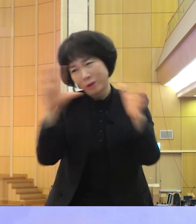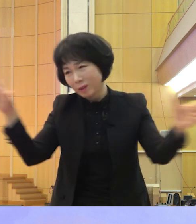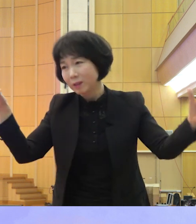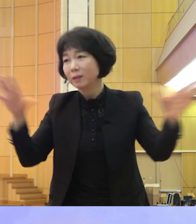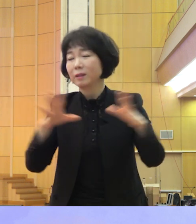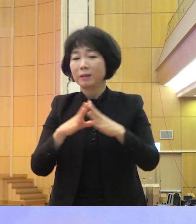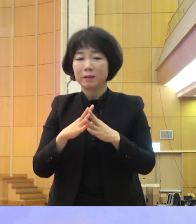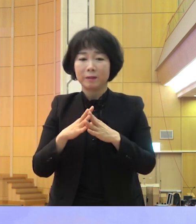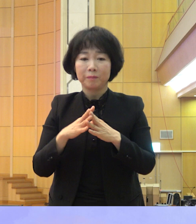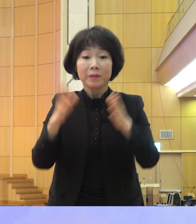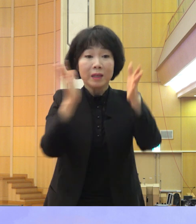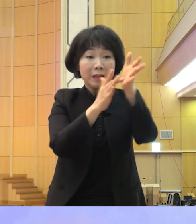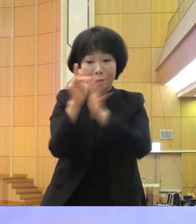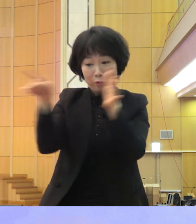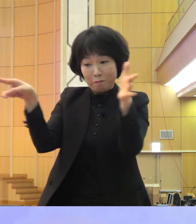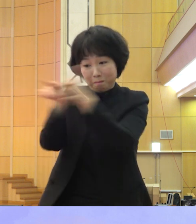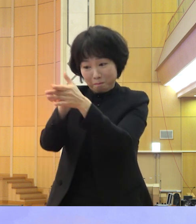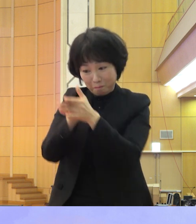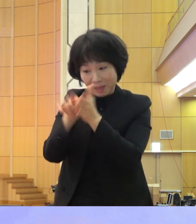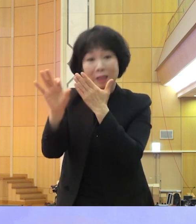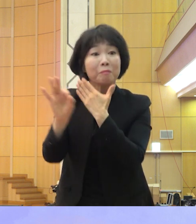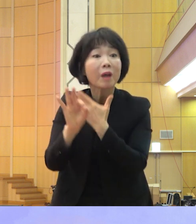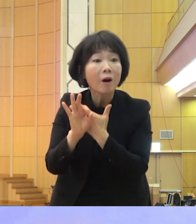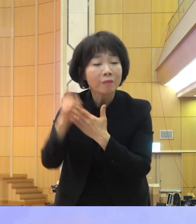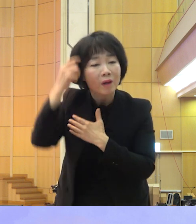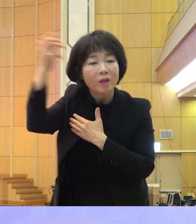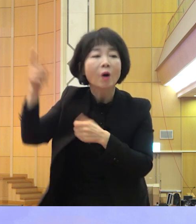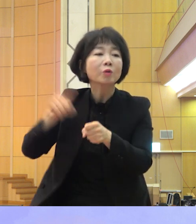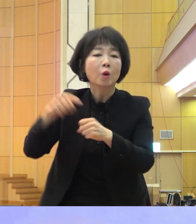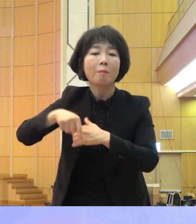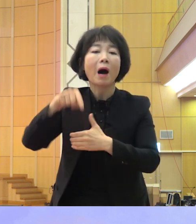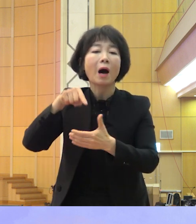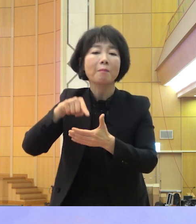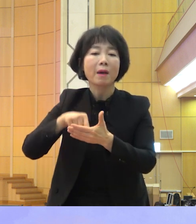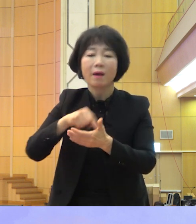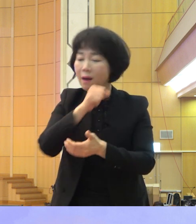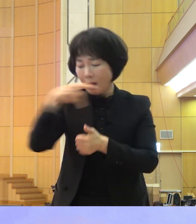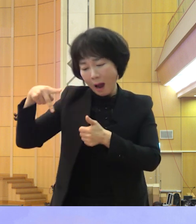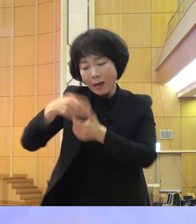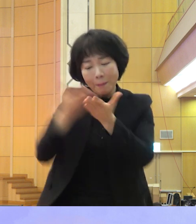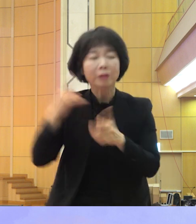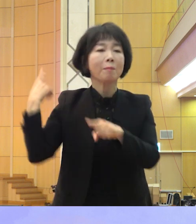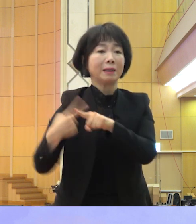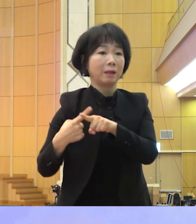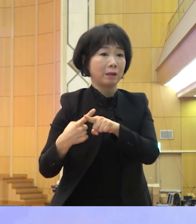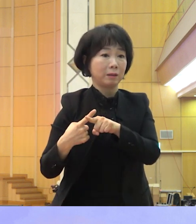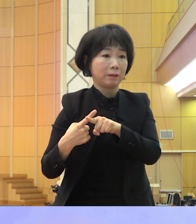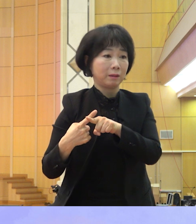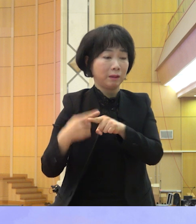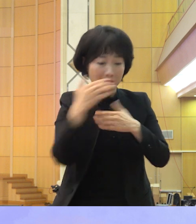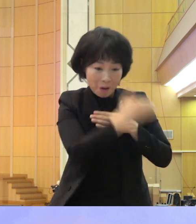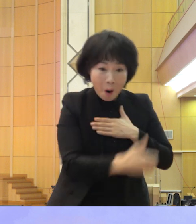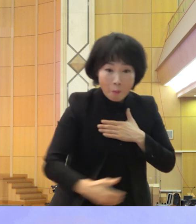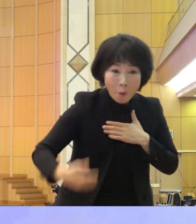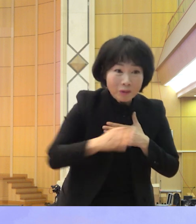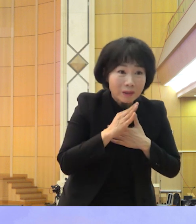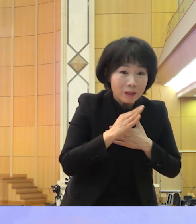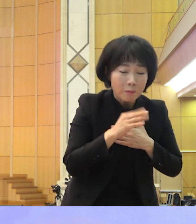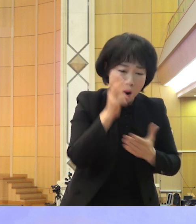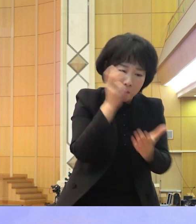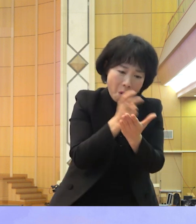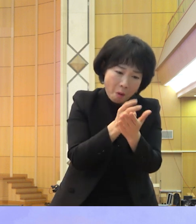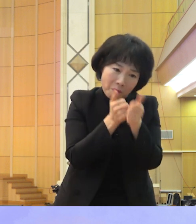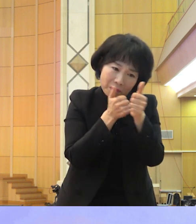자든지 예수 믿게 되면 영적으로 마음에 할례 받는 거지, 육신적으로 뭐